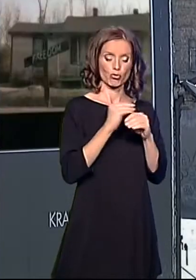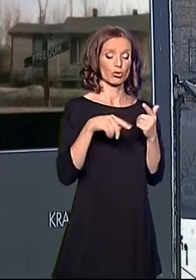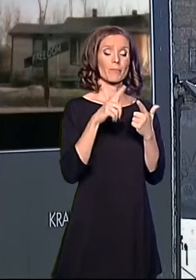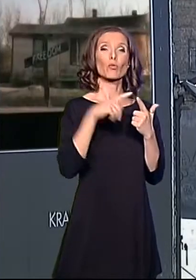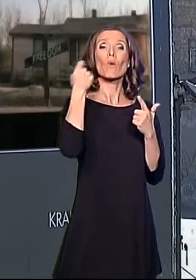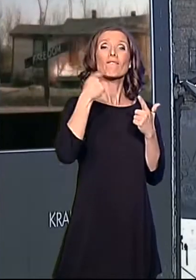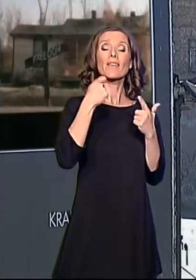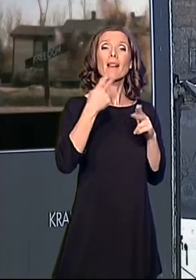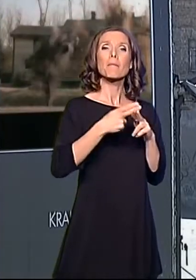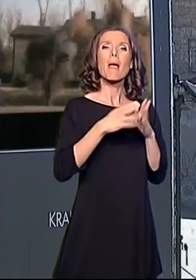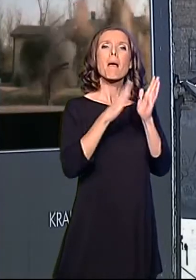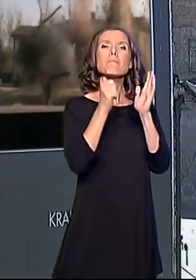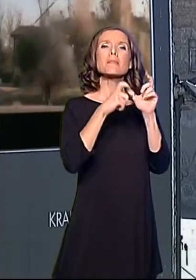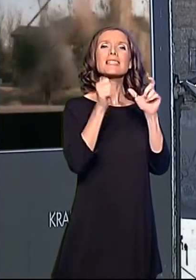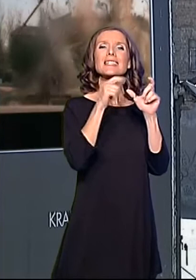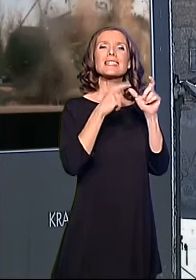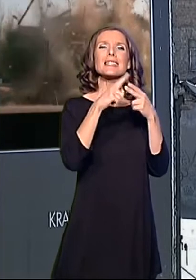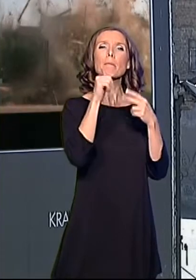Mississippi u plamenu Alena Parkera,